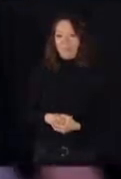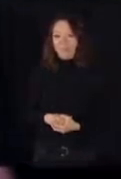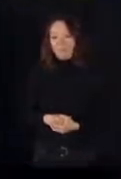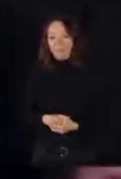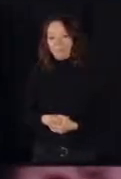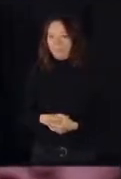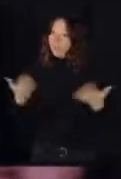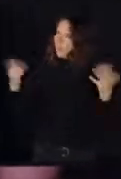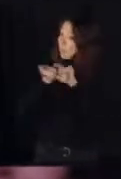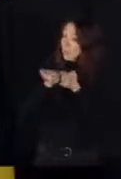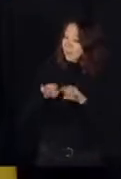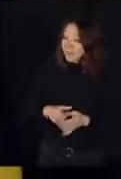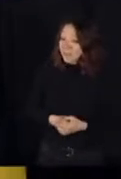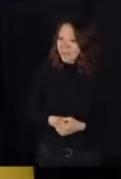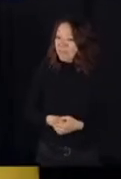Et puis,